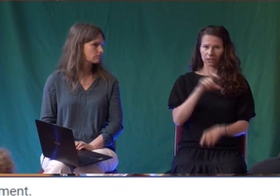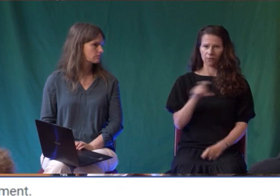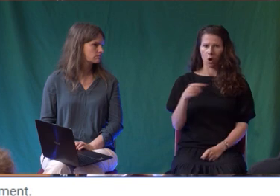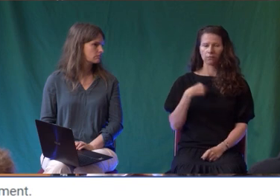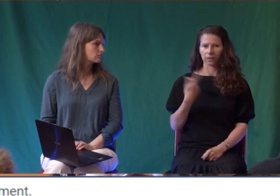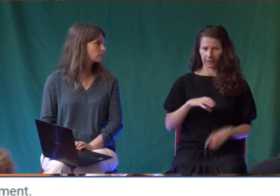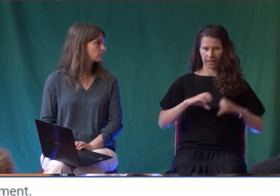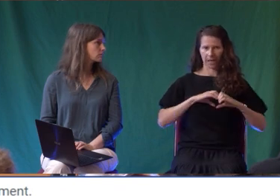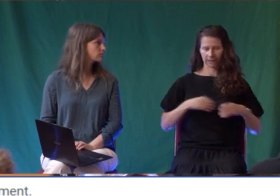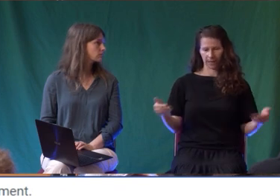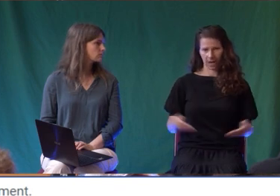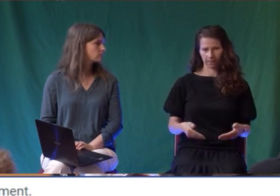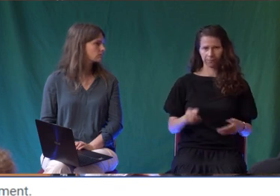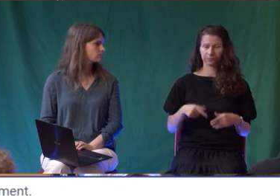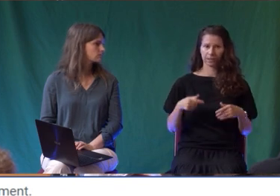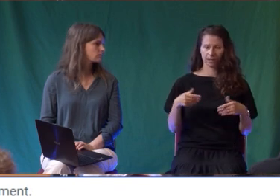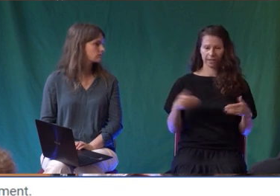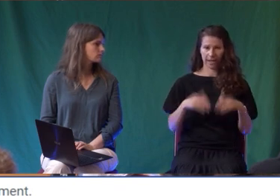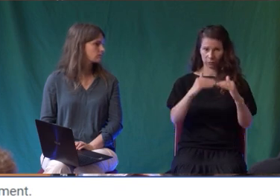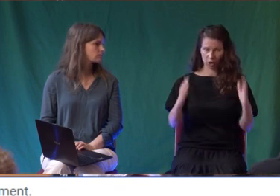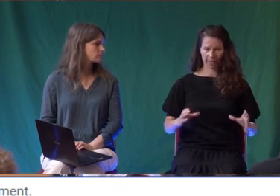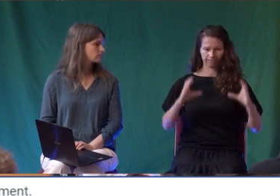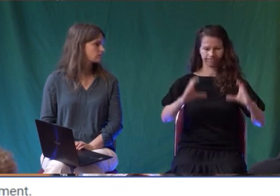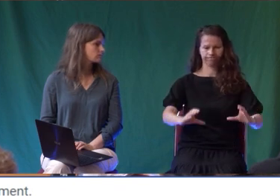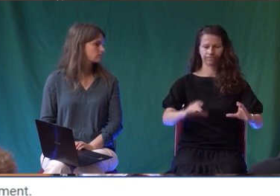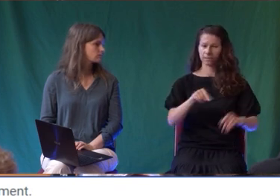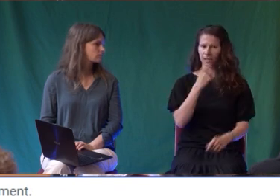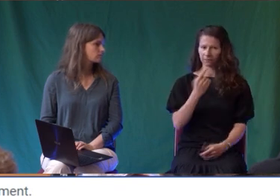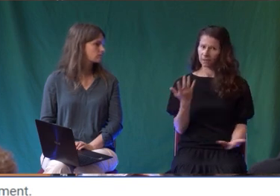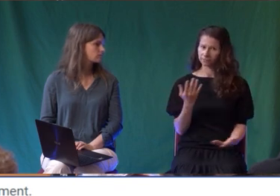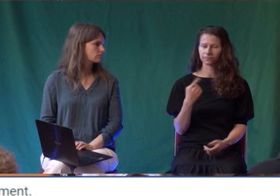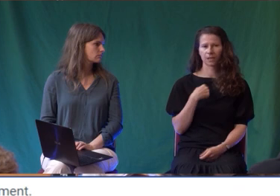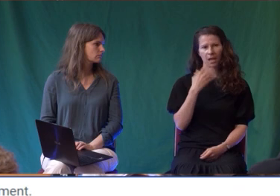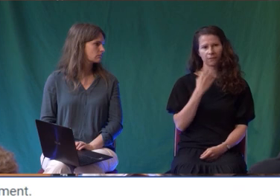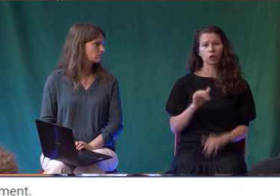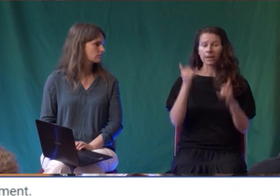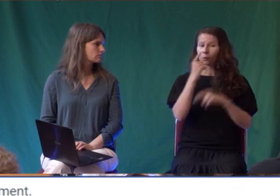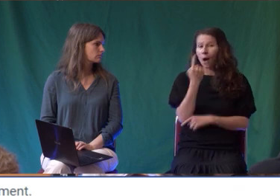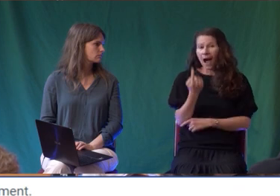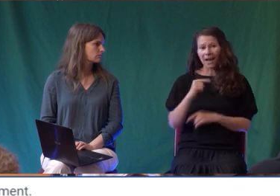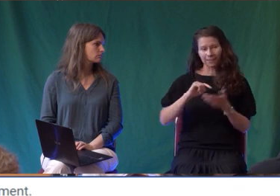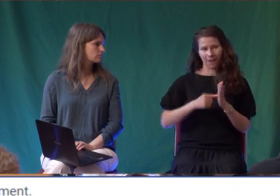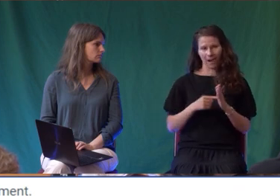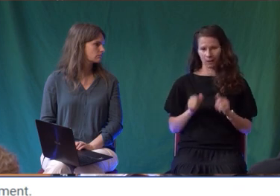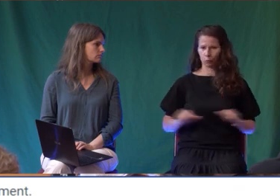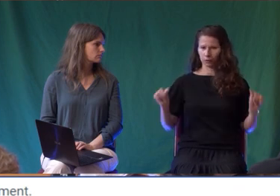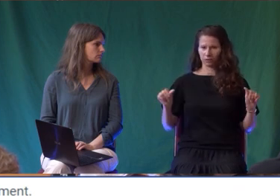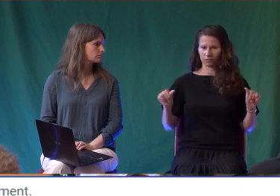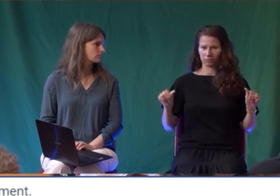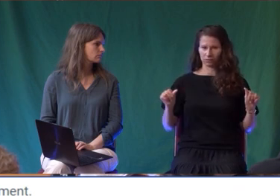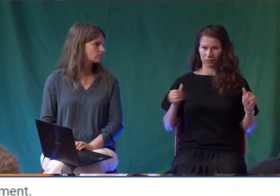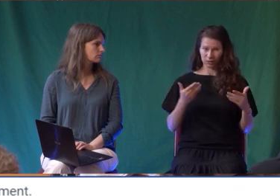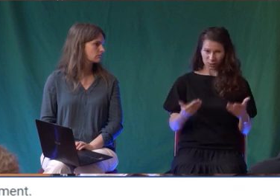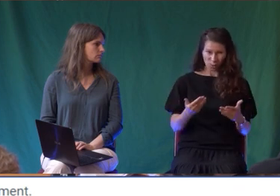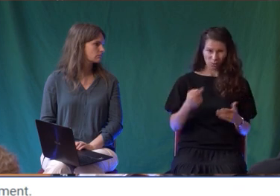begraben und auf dem Grabstein steht geschrieben ich wollte doch nur einmal im Leben glücklich sein hat das der Preis dafür